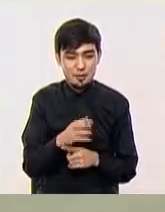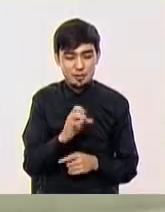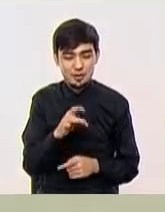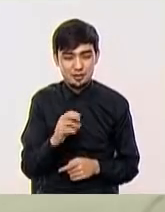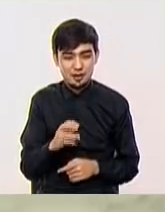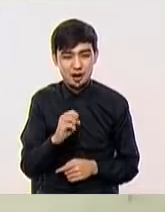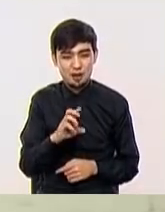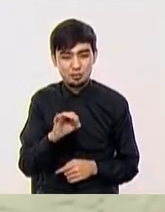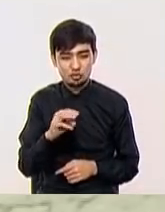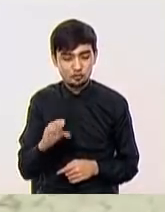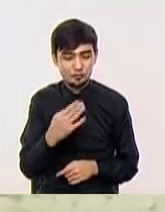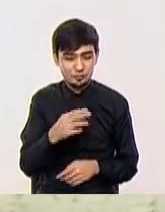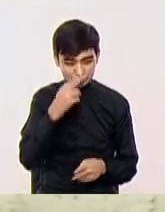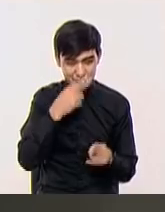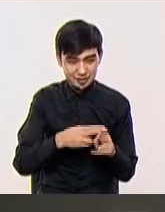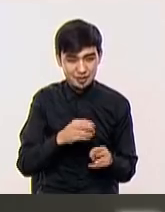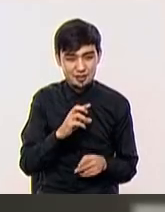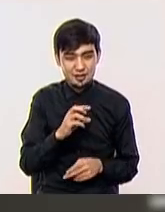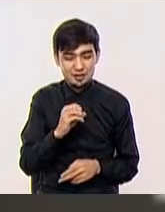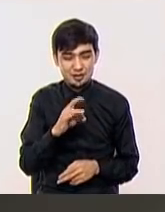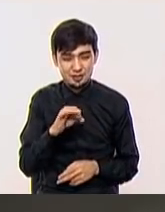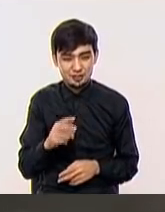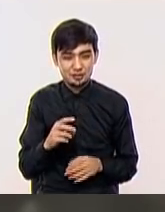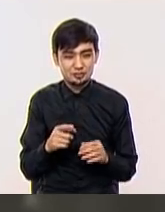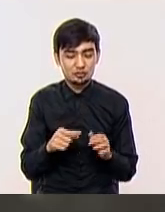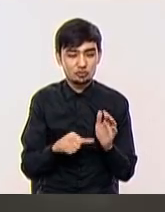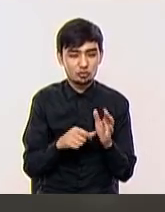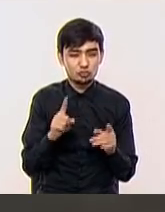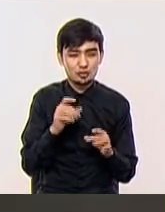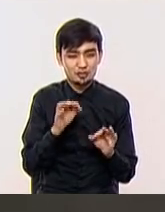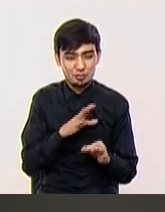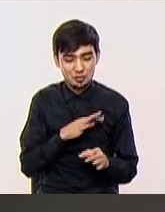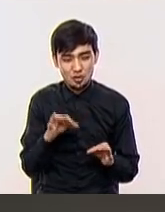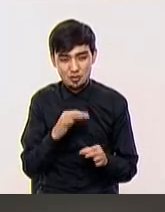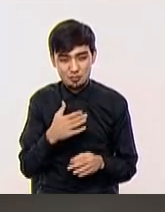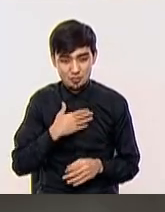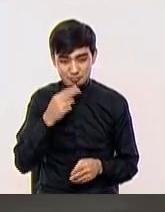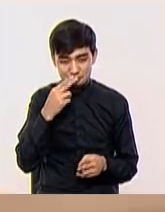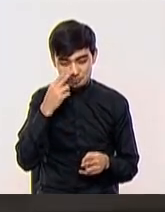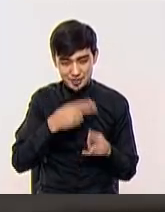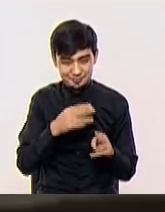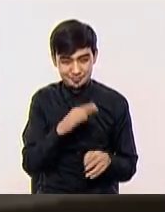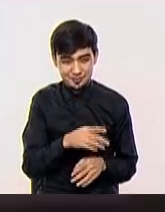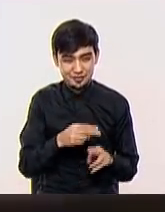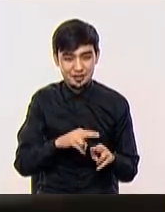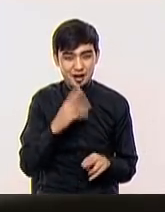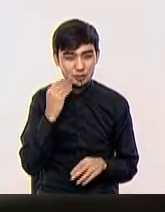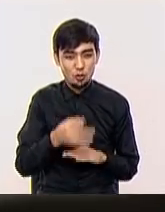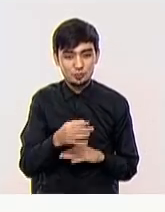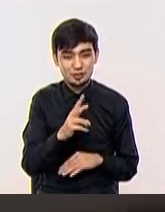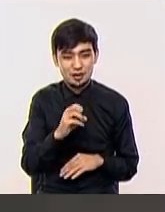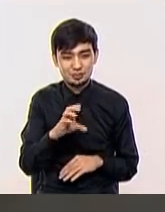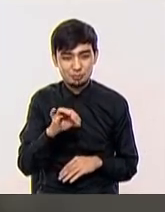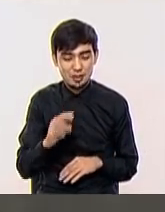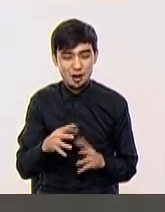Әбішевтің ағасы Ерік Әбішев інісімен 6 қаңтар күні не туралы сөйлескенін айтып тұр. Сол күні інім Алматы облысы Қастек ауылынан алаңға бейбіт